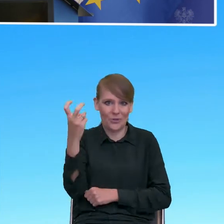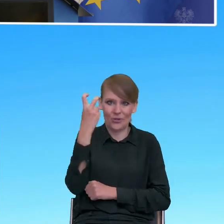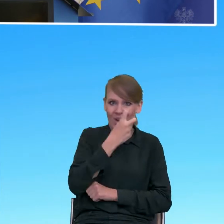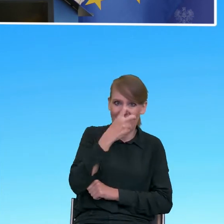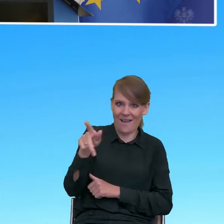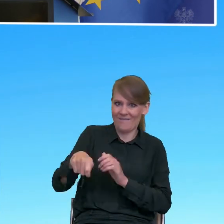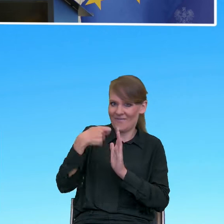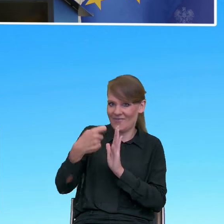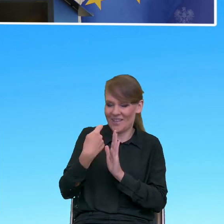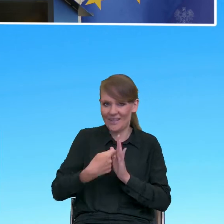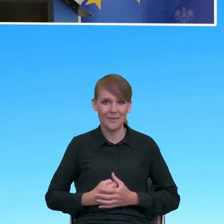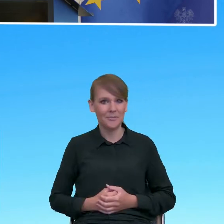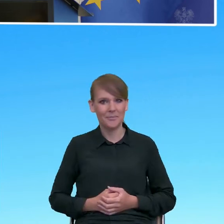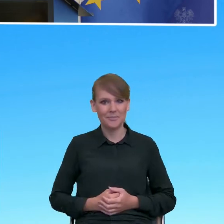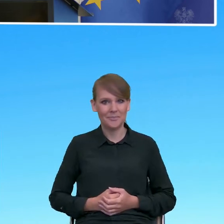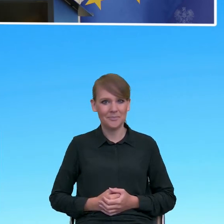materiał?